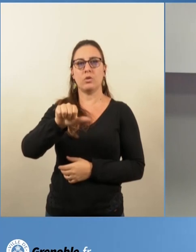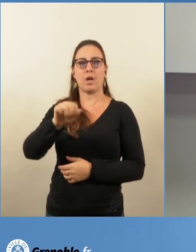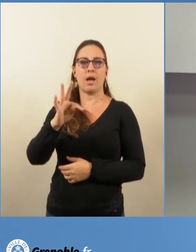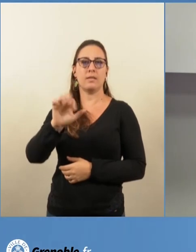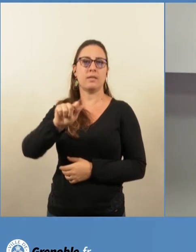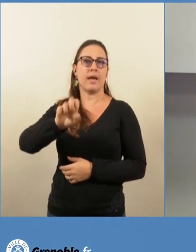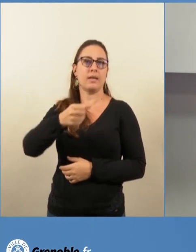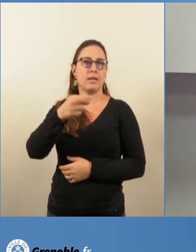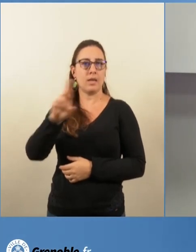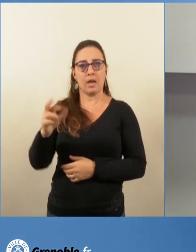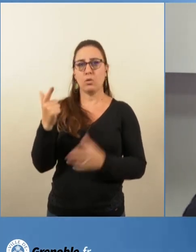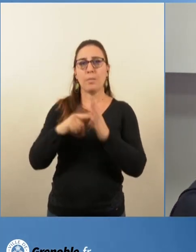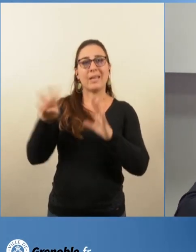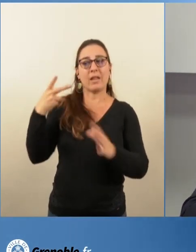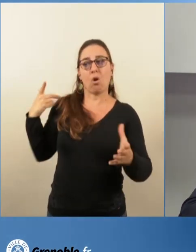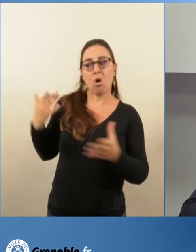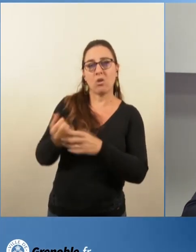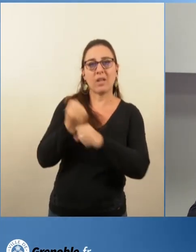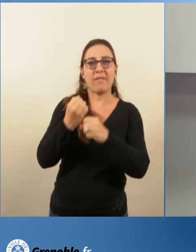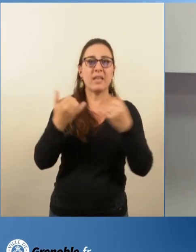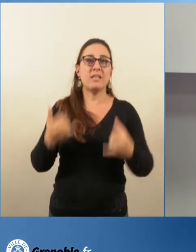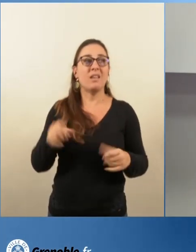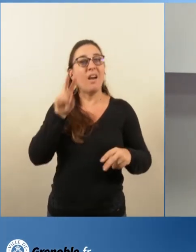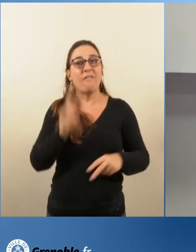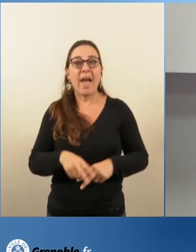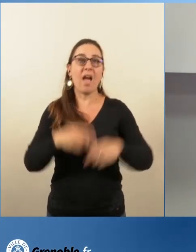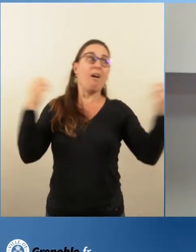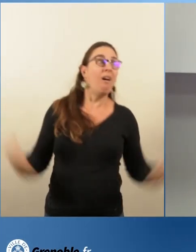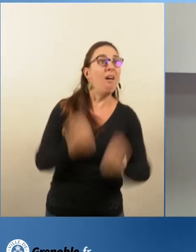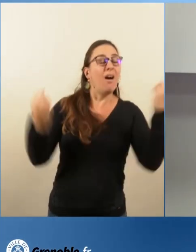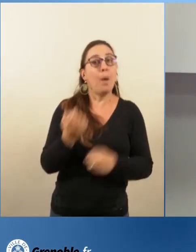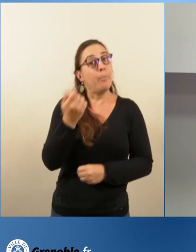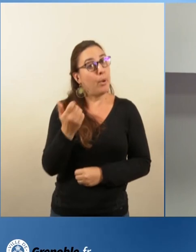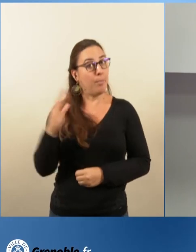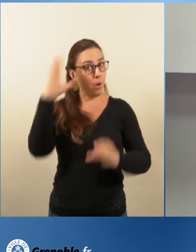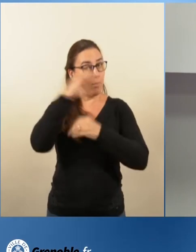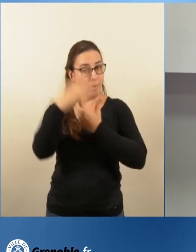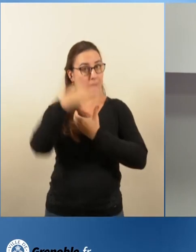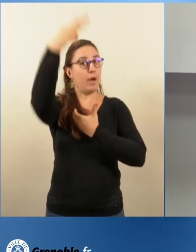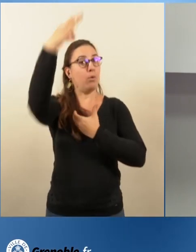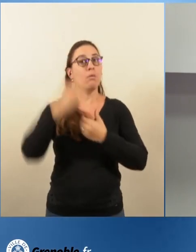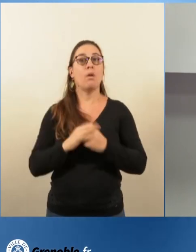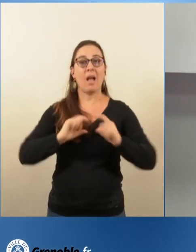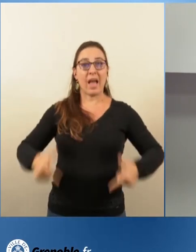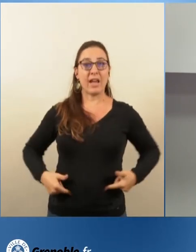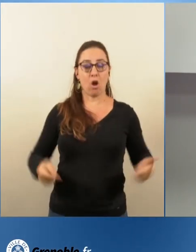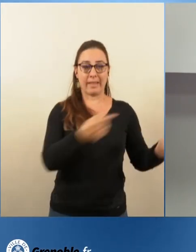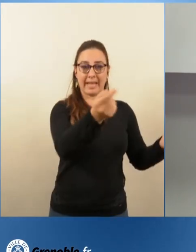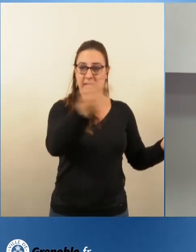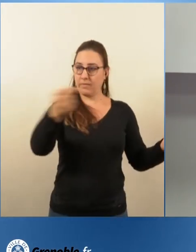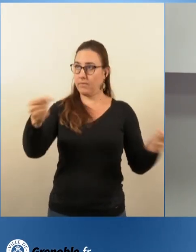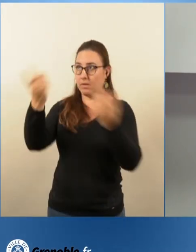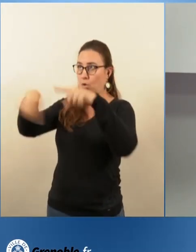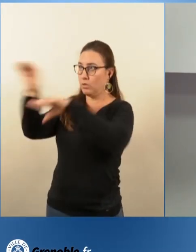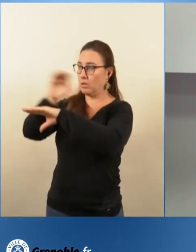à Grenoble depuis 2014 alors évidemment ça fait pas beaucoup de bruit mais je rappelle que en 2014 que nous sommes arrivés il y avait 10 écoles qui avaient un avis négatif de la commission